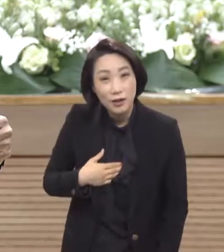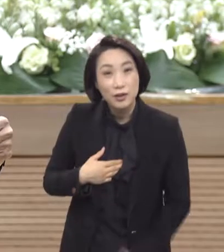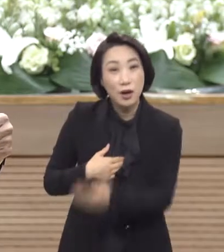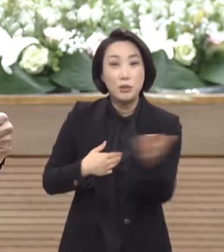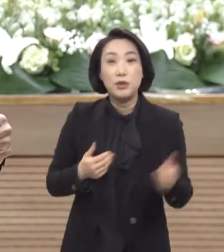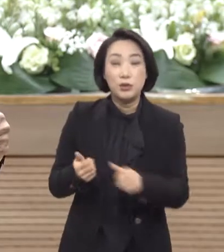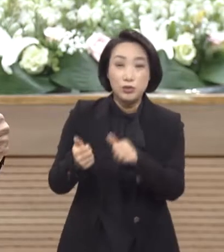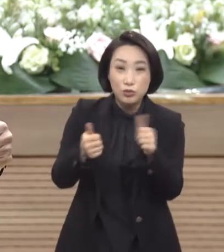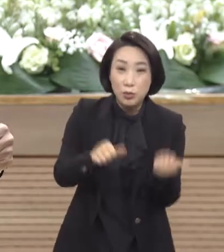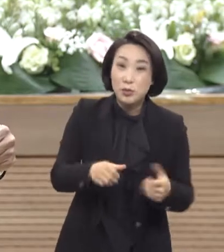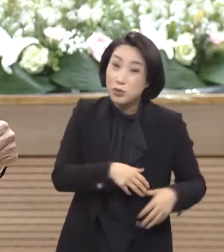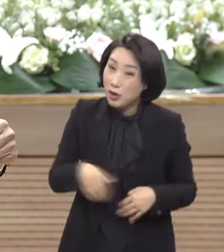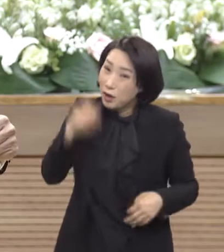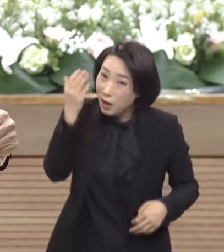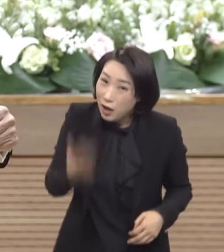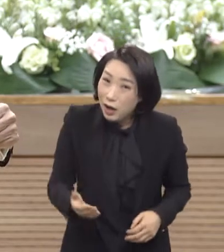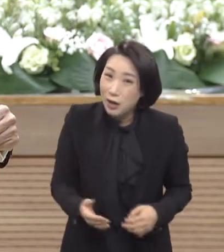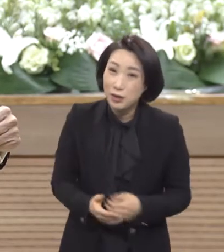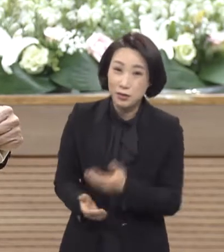죽음인들 주저하며